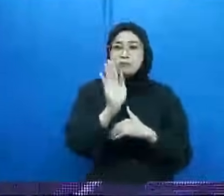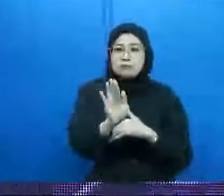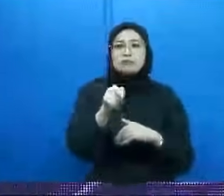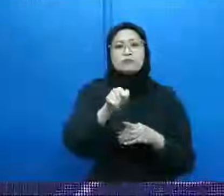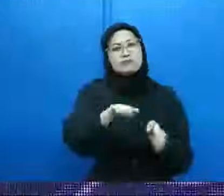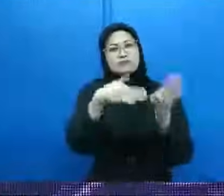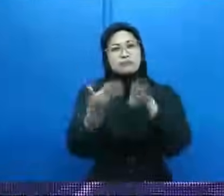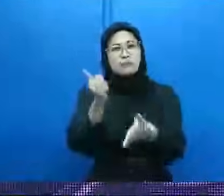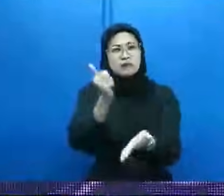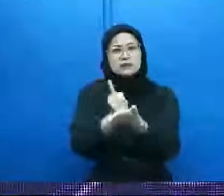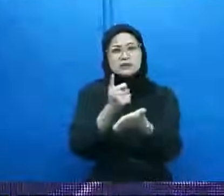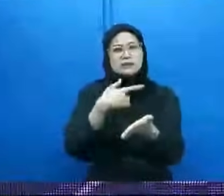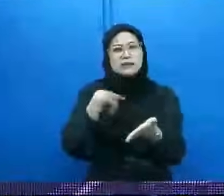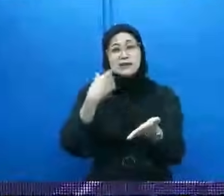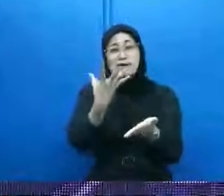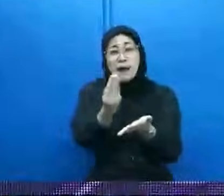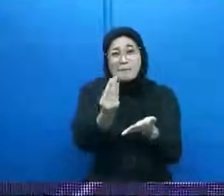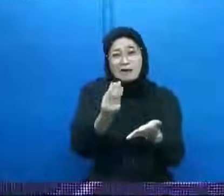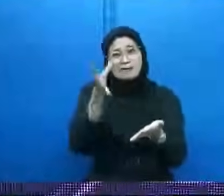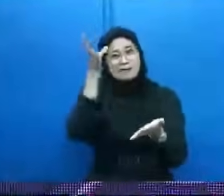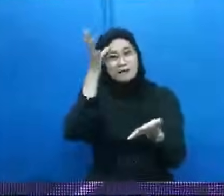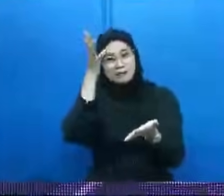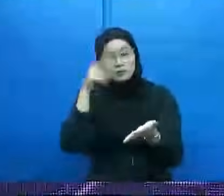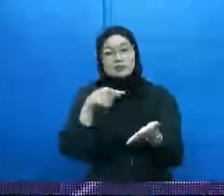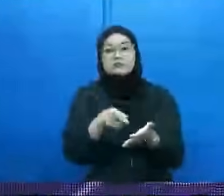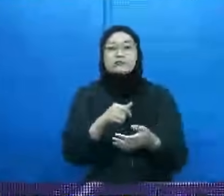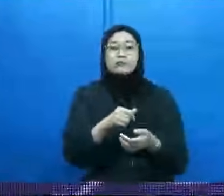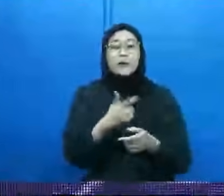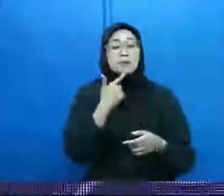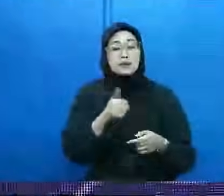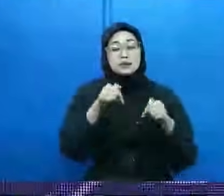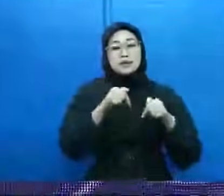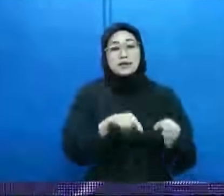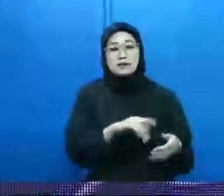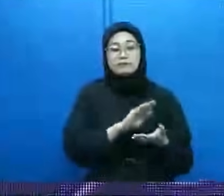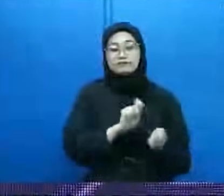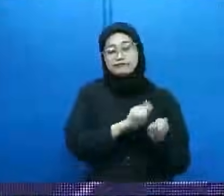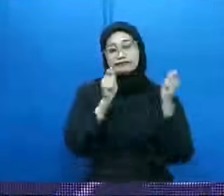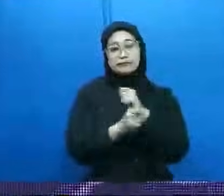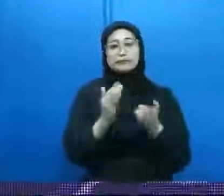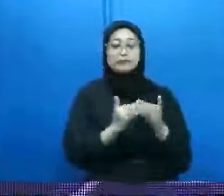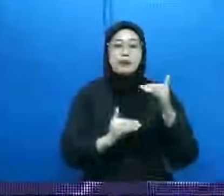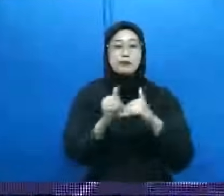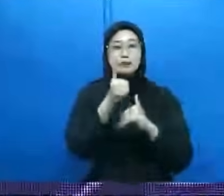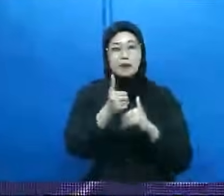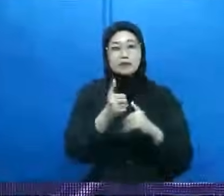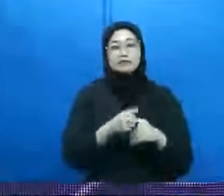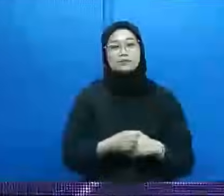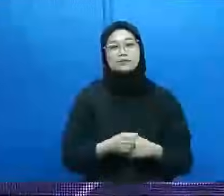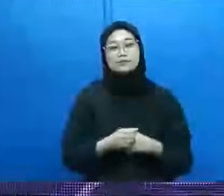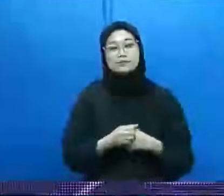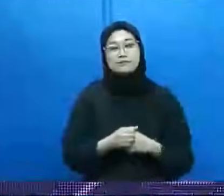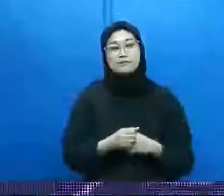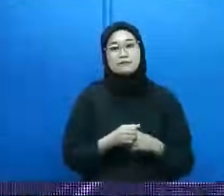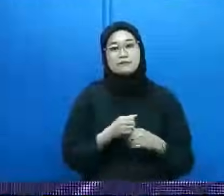kita merenung di bulan Ramadan, bahwa kita mesti berubah untuk menjadi bakal pulang kita ke hadapan Allah Subhanahu wa taala. Silakan cek